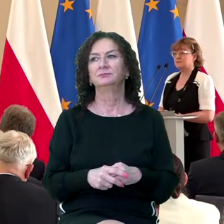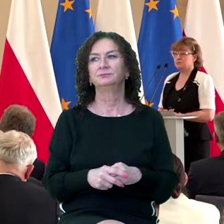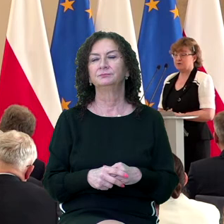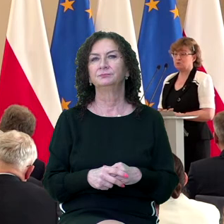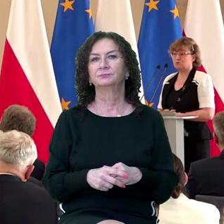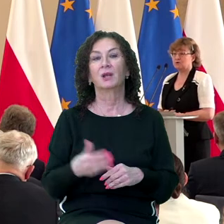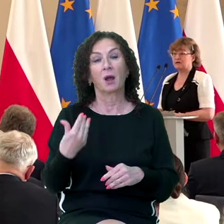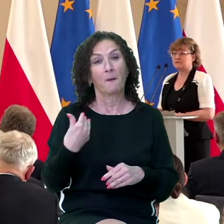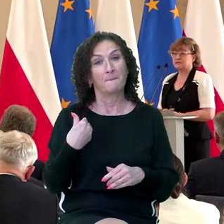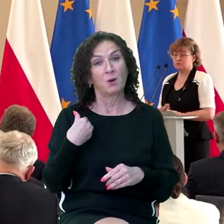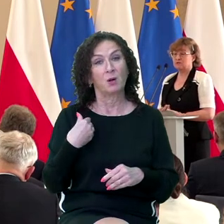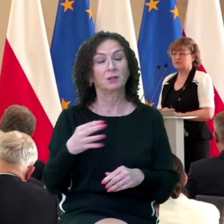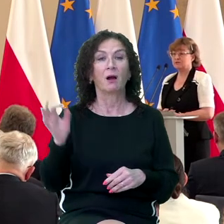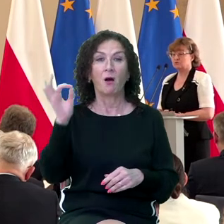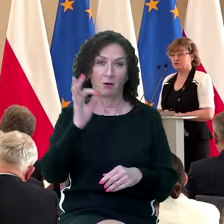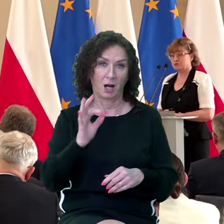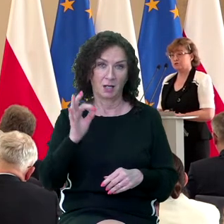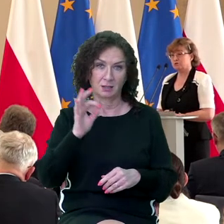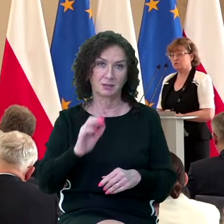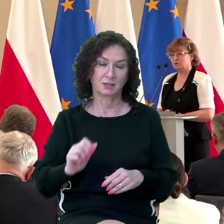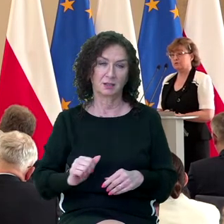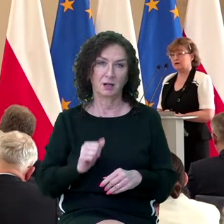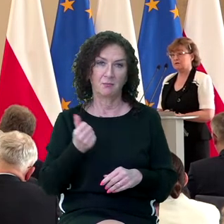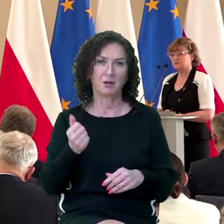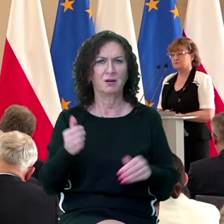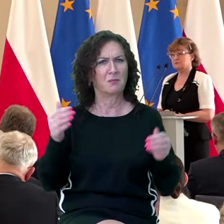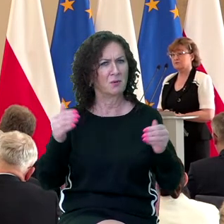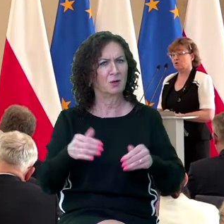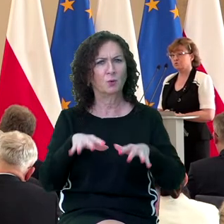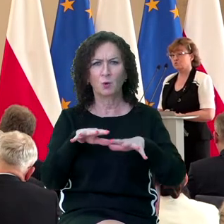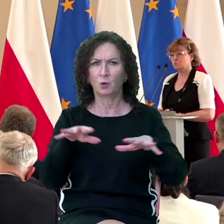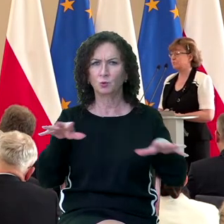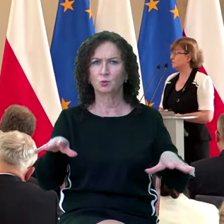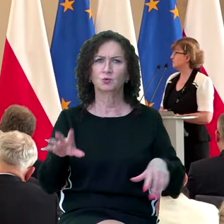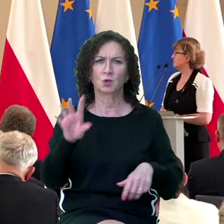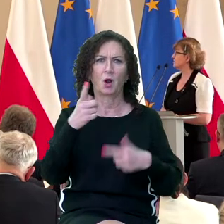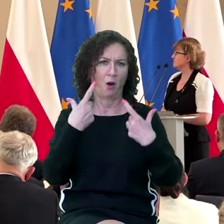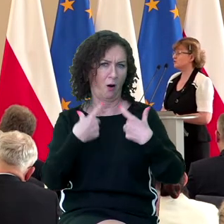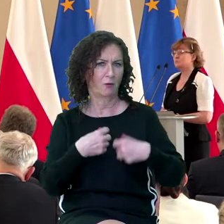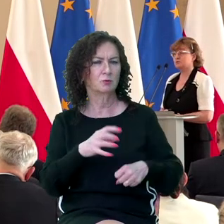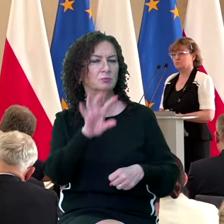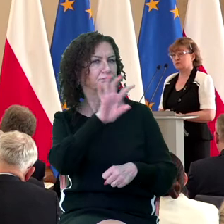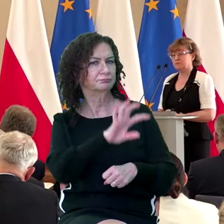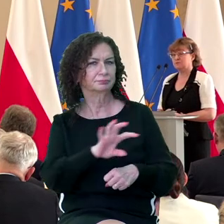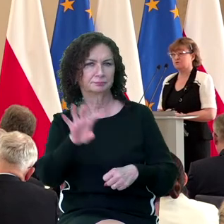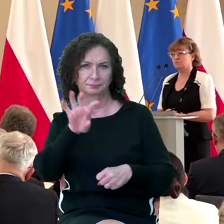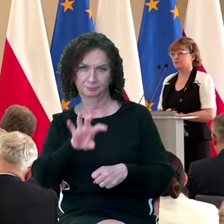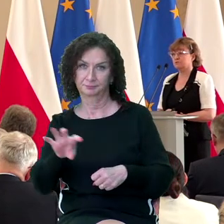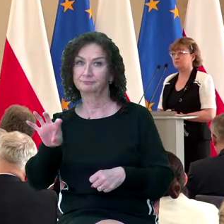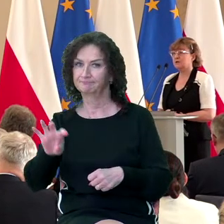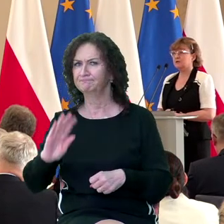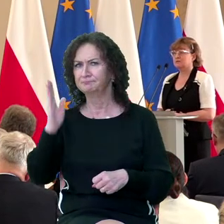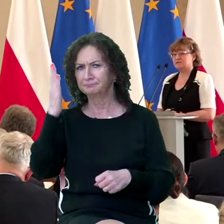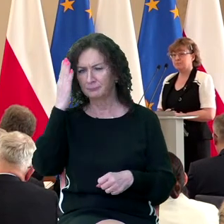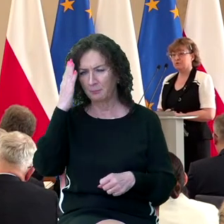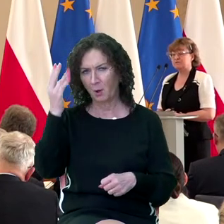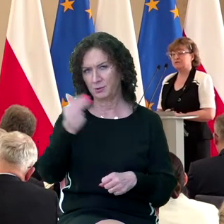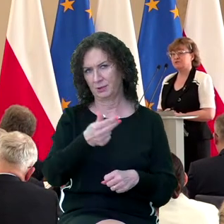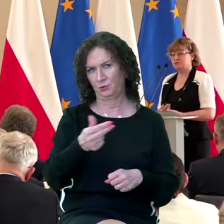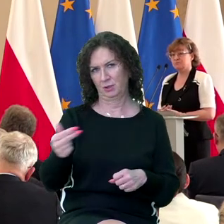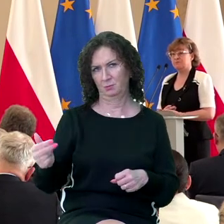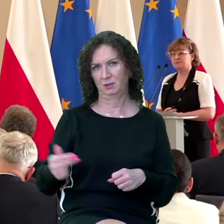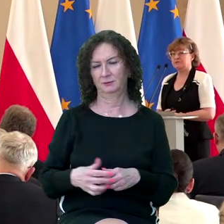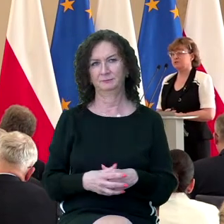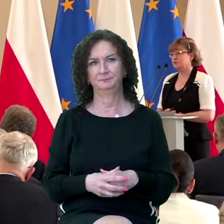Natomiast była to okazja no, dla tego szerszego grona osób, żeby z tą tematyką się zapoznać